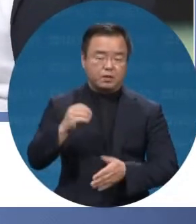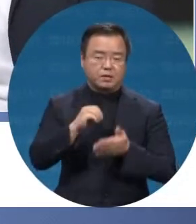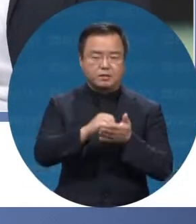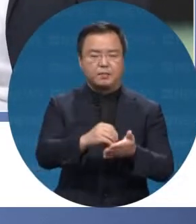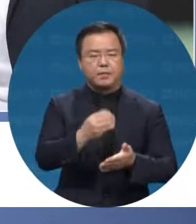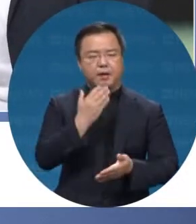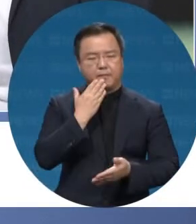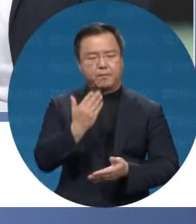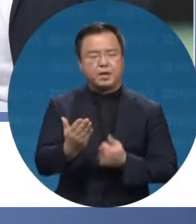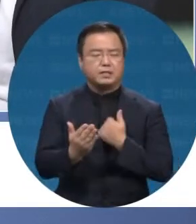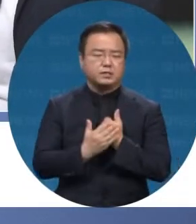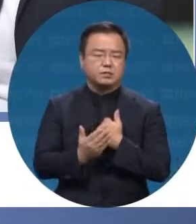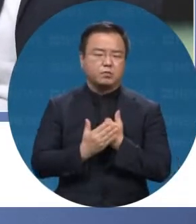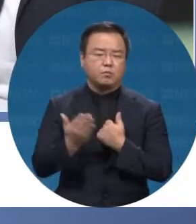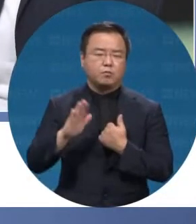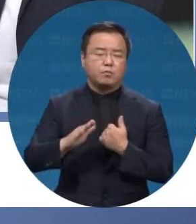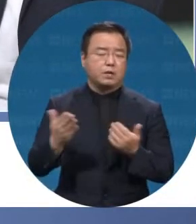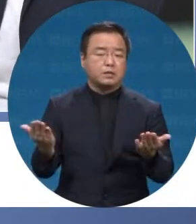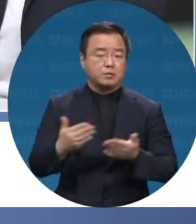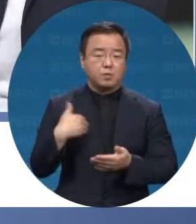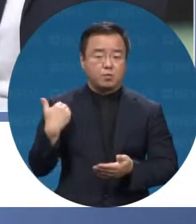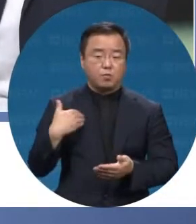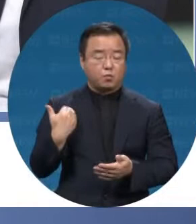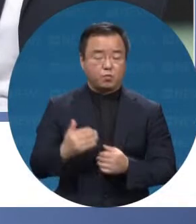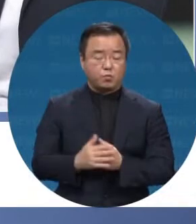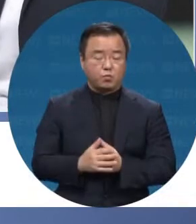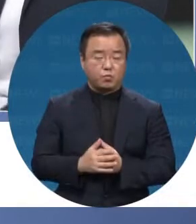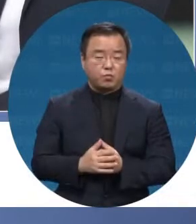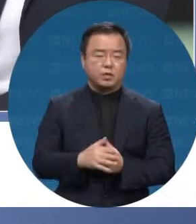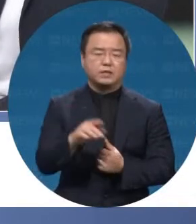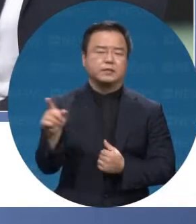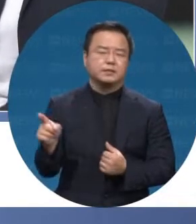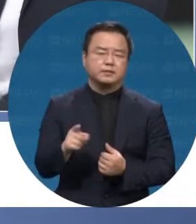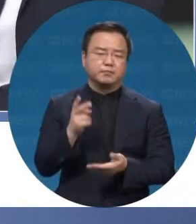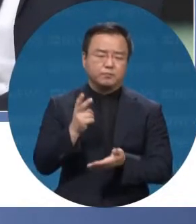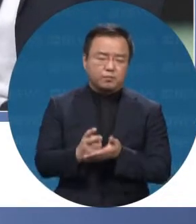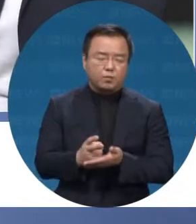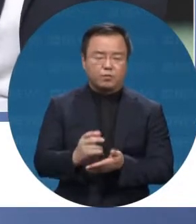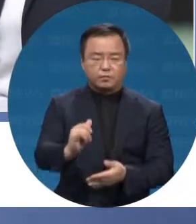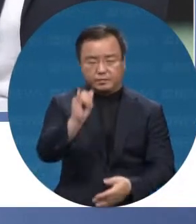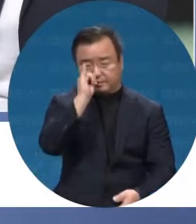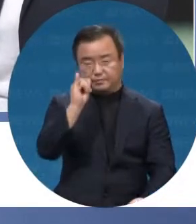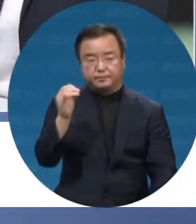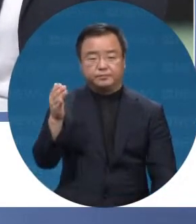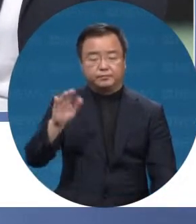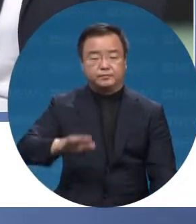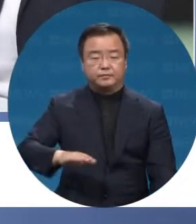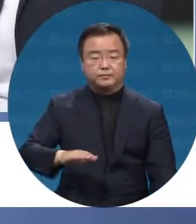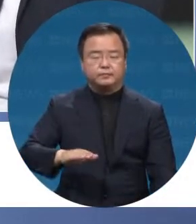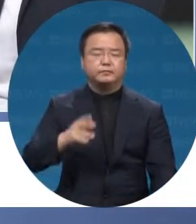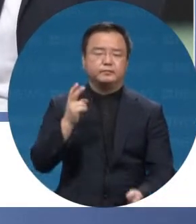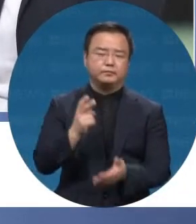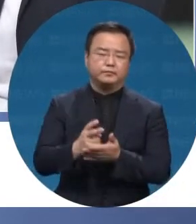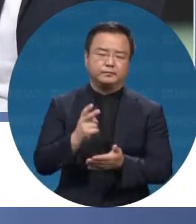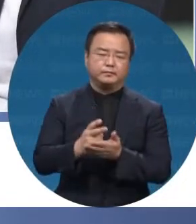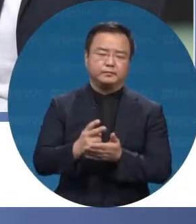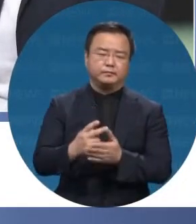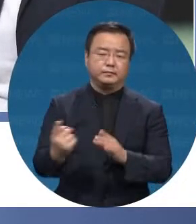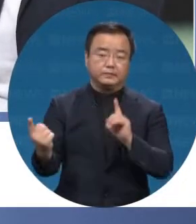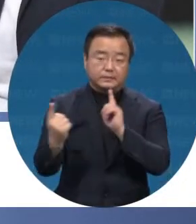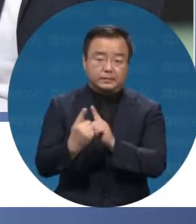있는데 그런 사실을 전혀 모르고 계시더라구요 그래서이 제도가 있어도 그 제도가 닿지